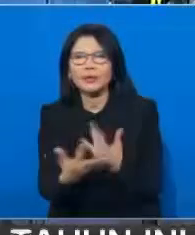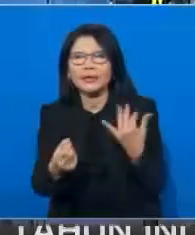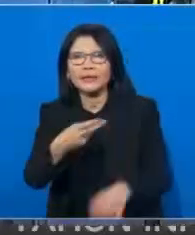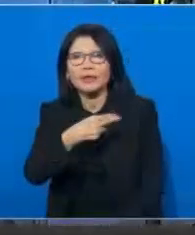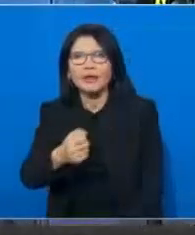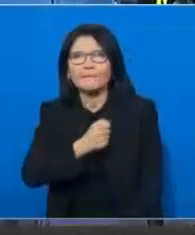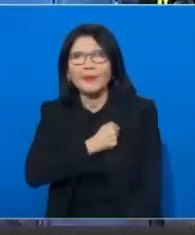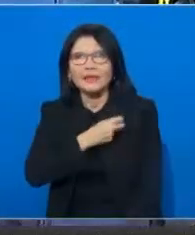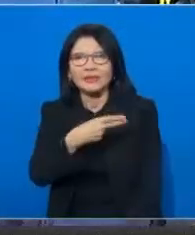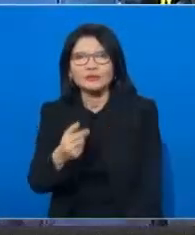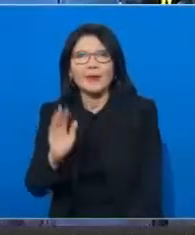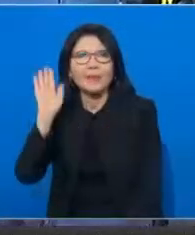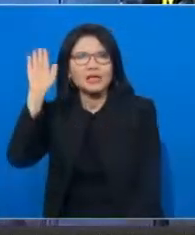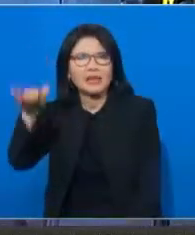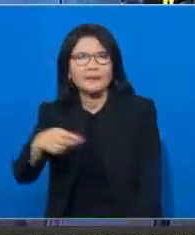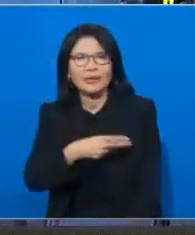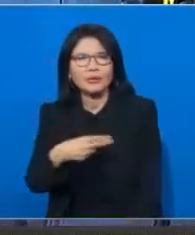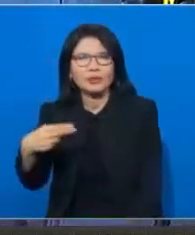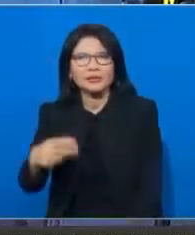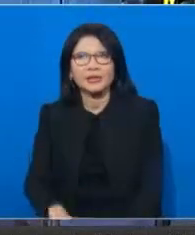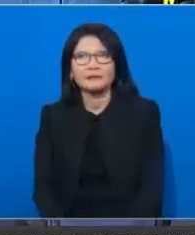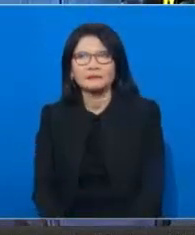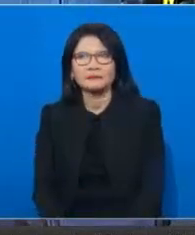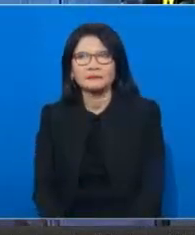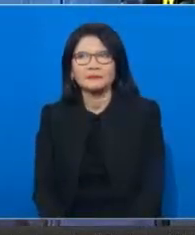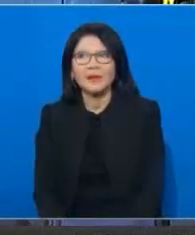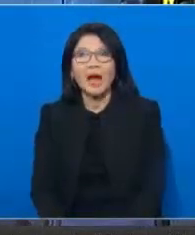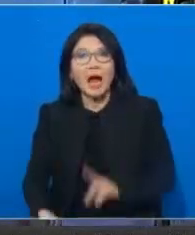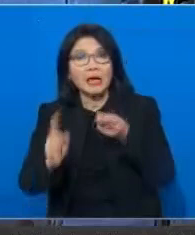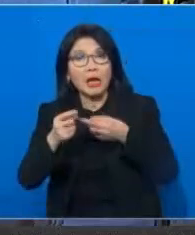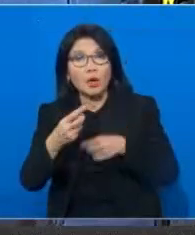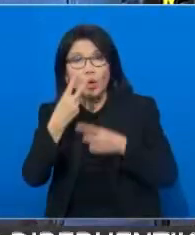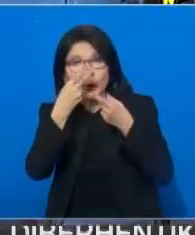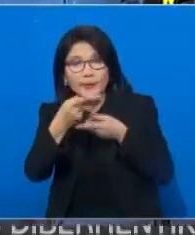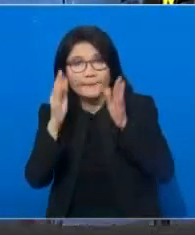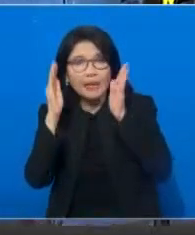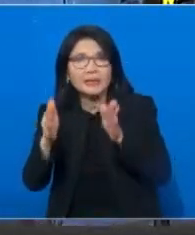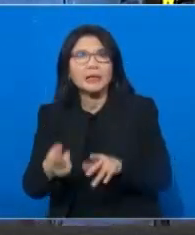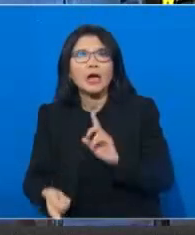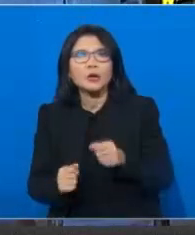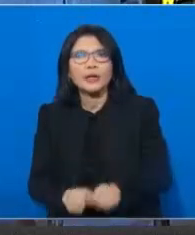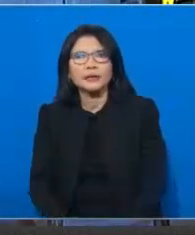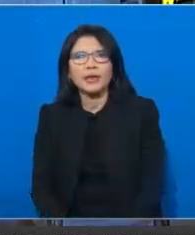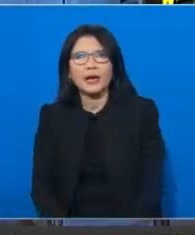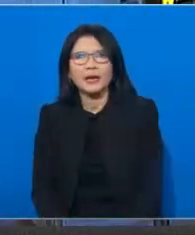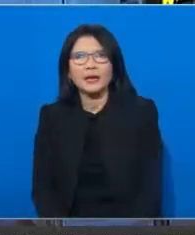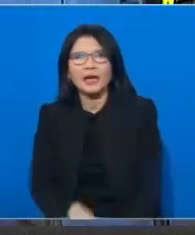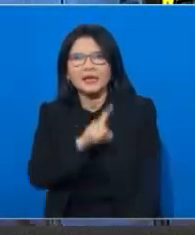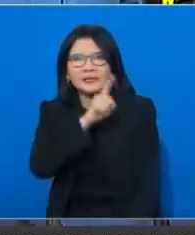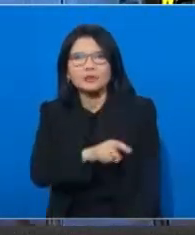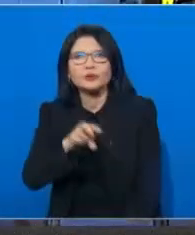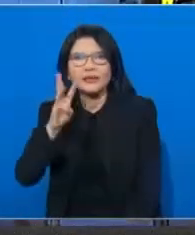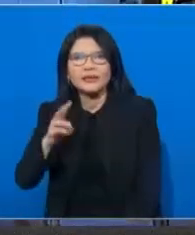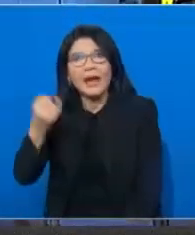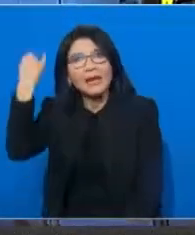bangsa Indonesia dan masa depan Indonesia. Jadi kalau diperhatikan, kalau ada paslon 1 dan 3 punya gagasan